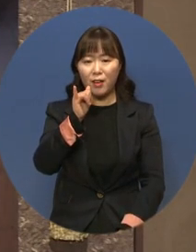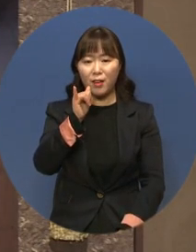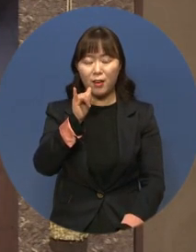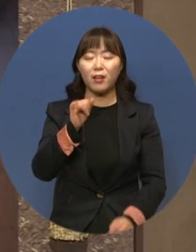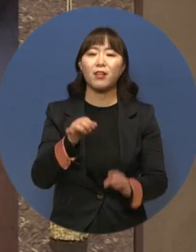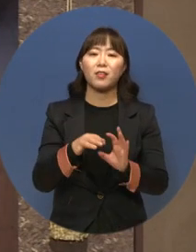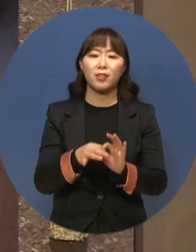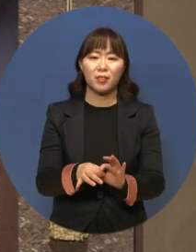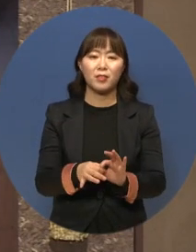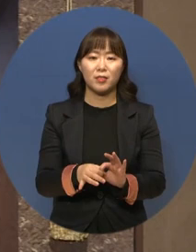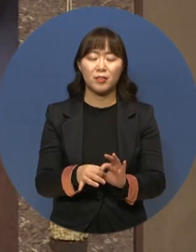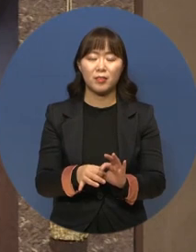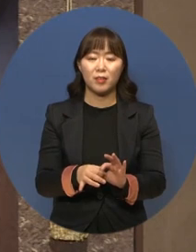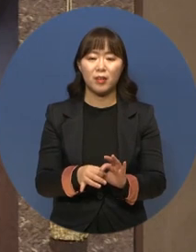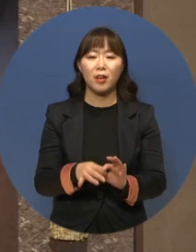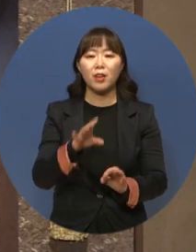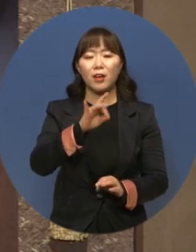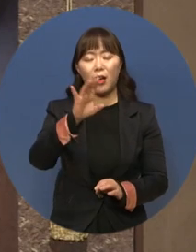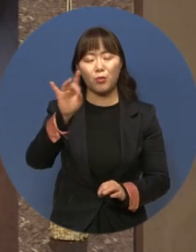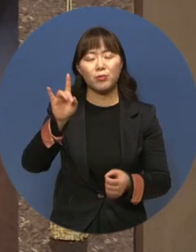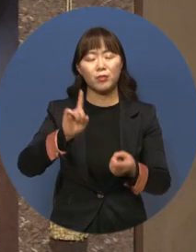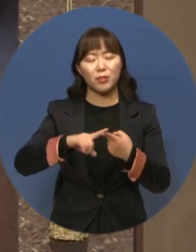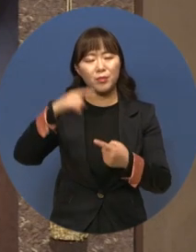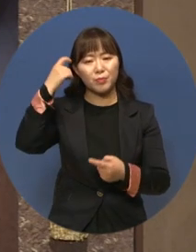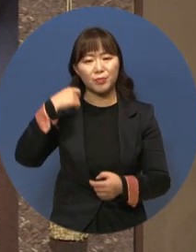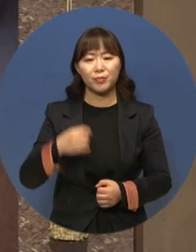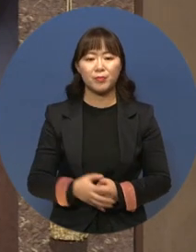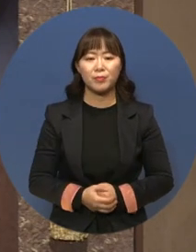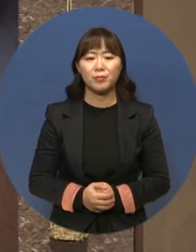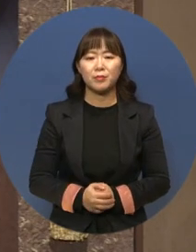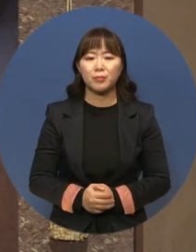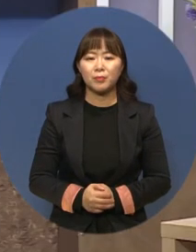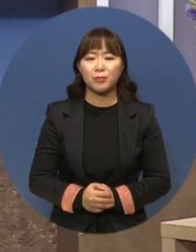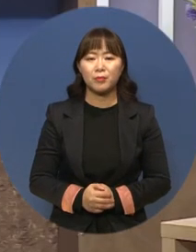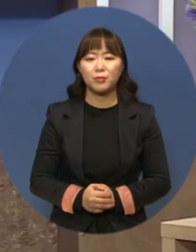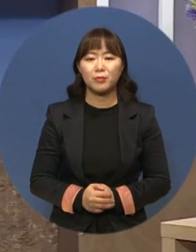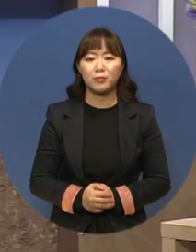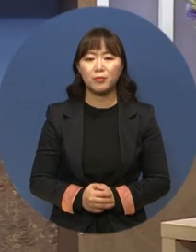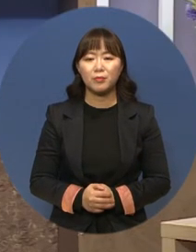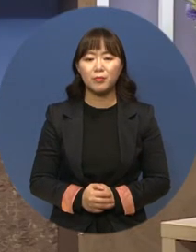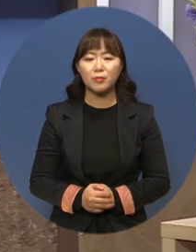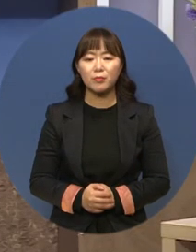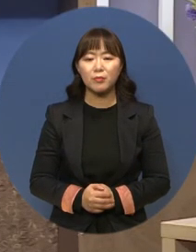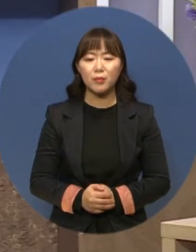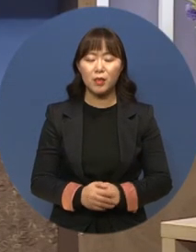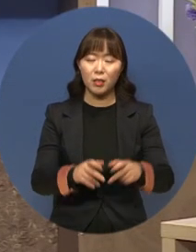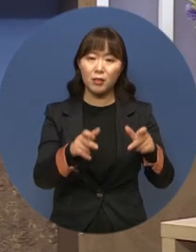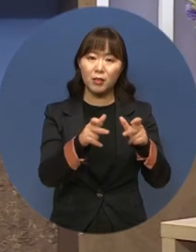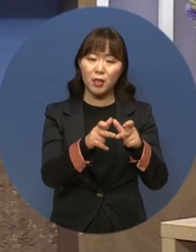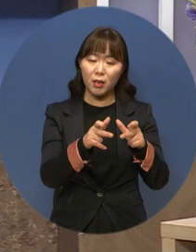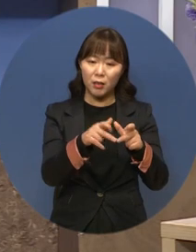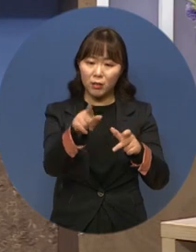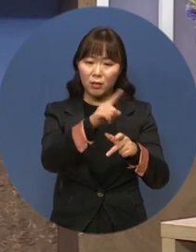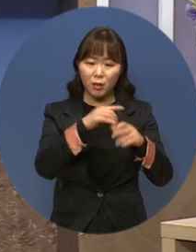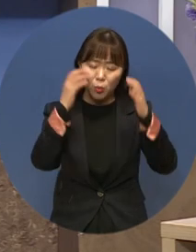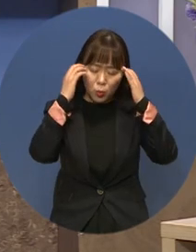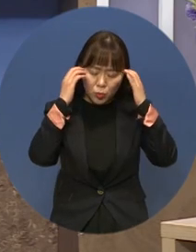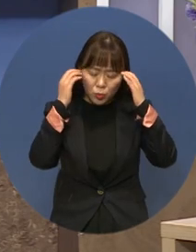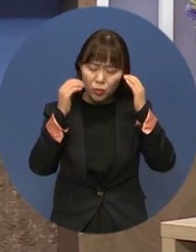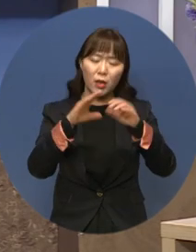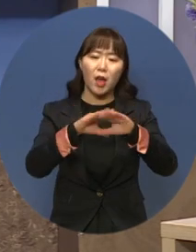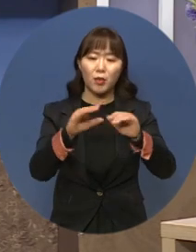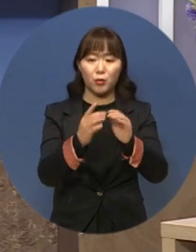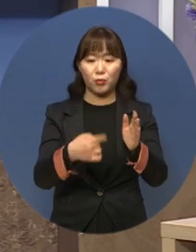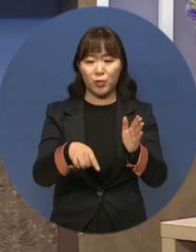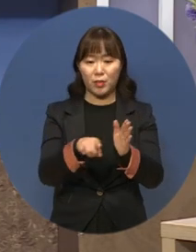하는 부분들을 때로는 느끼고 합니다. 네. 네. 그리고도 이제 이런 장애인 당사자분들의 고충 해결을